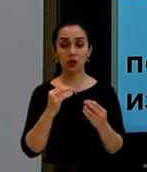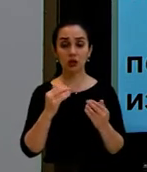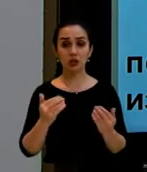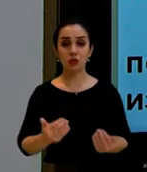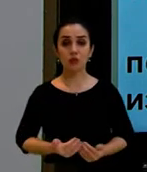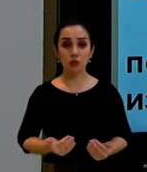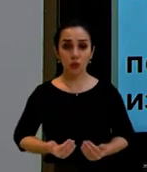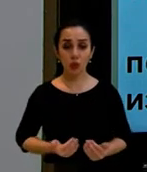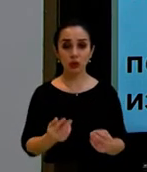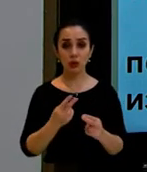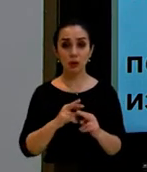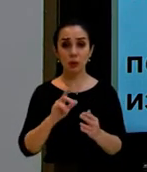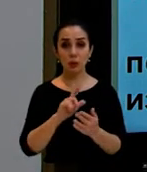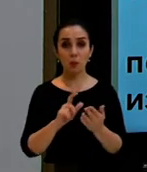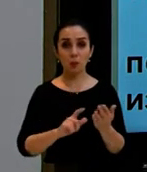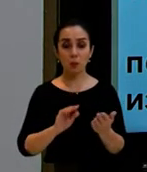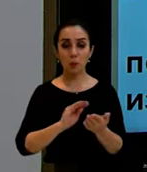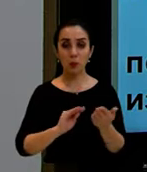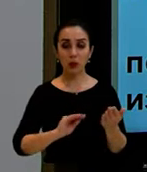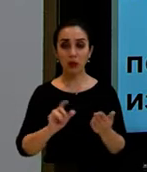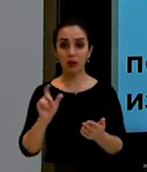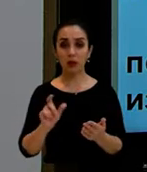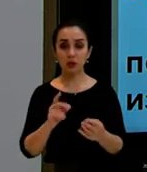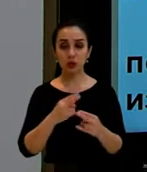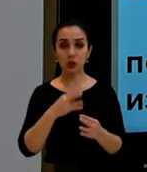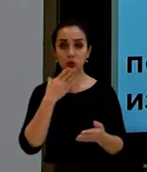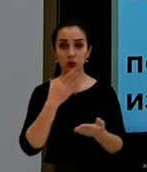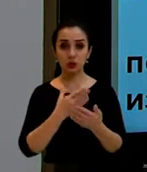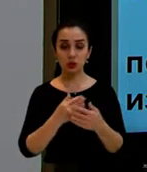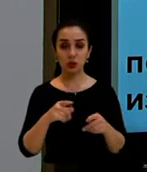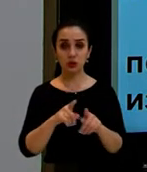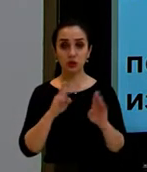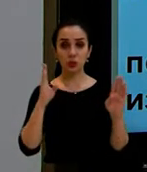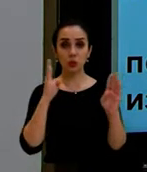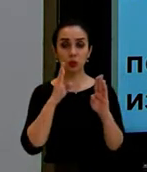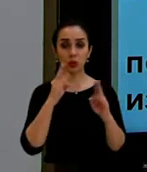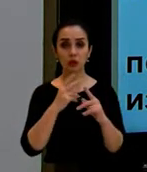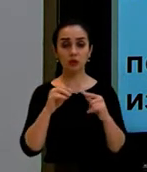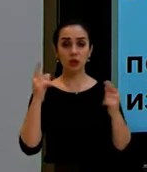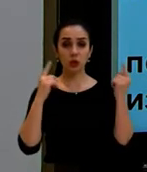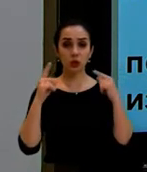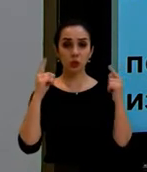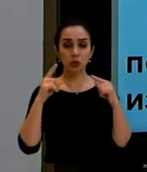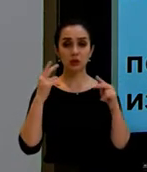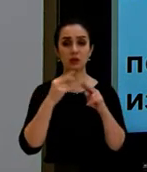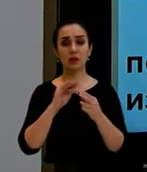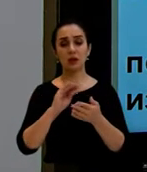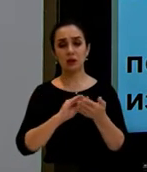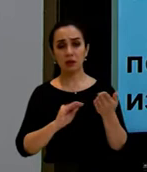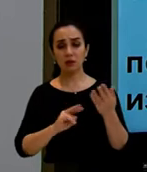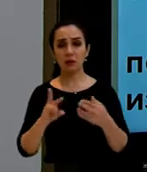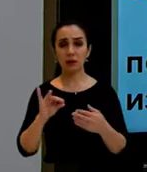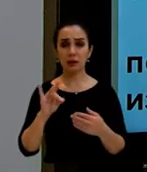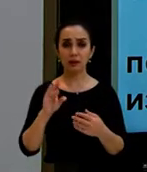поэзией и потому решает изменить свою судьбу. Творчество, поэзия,